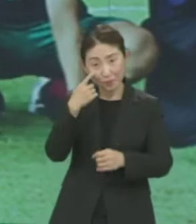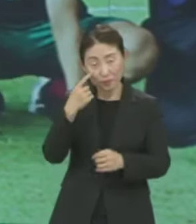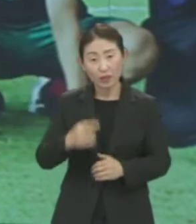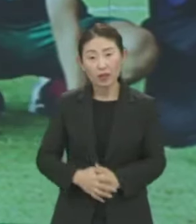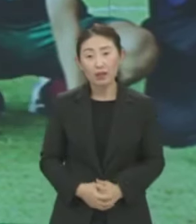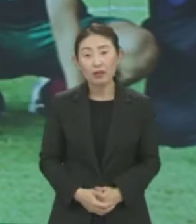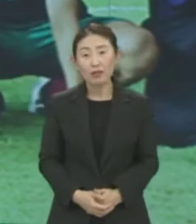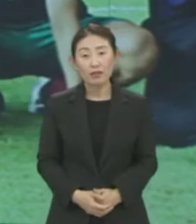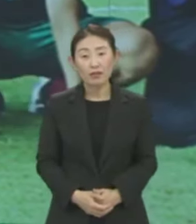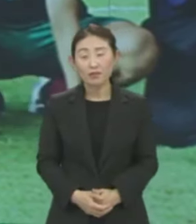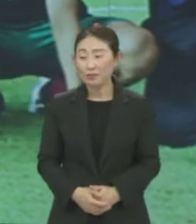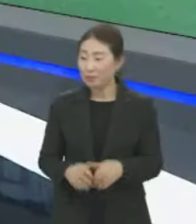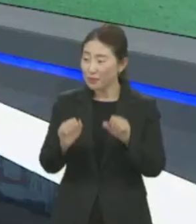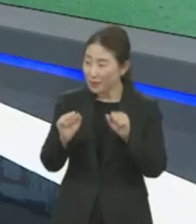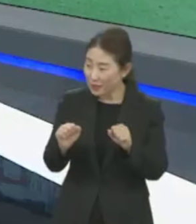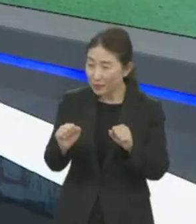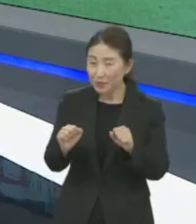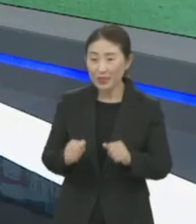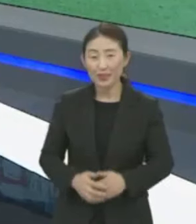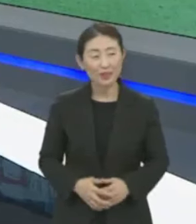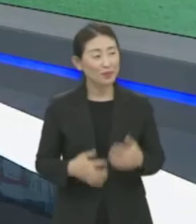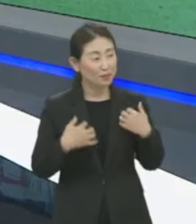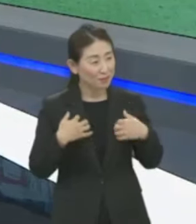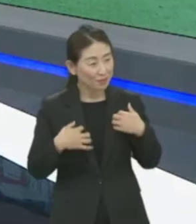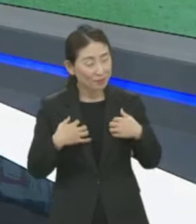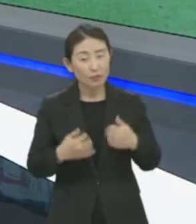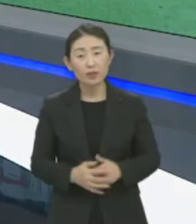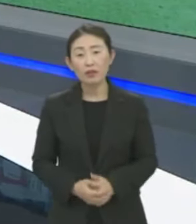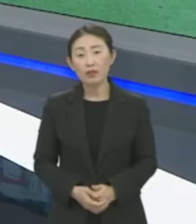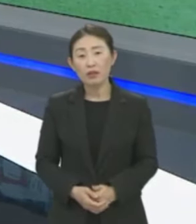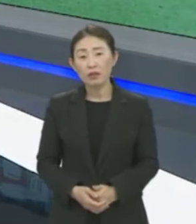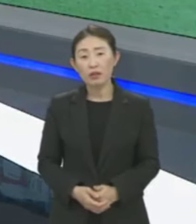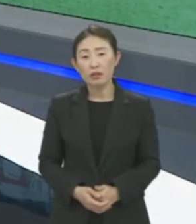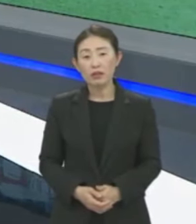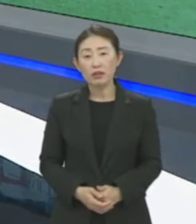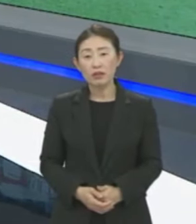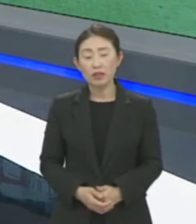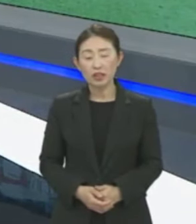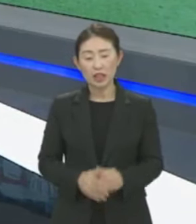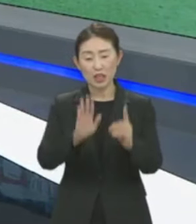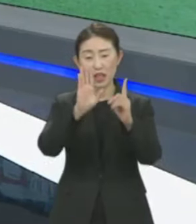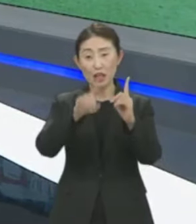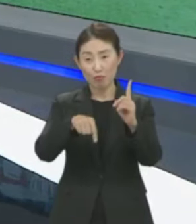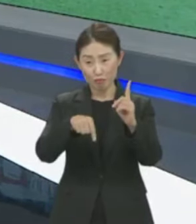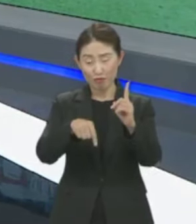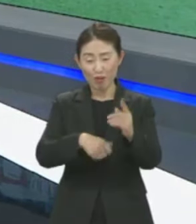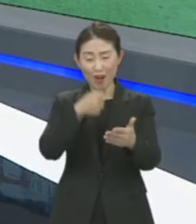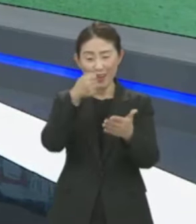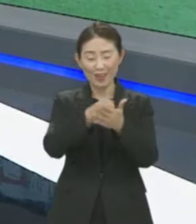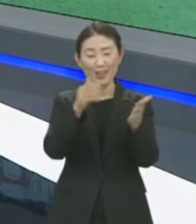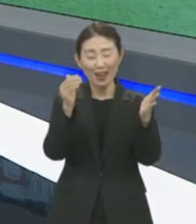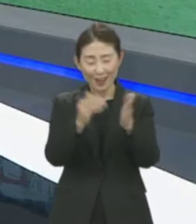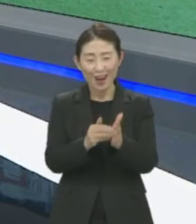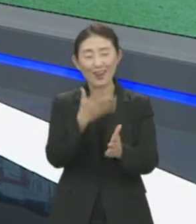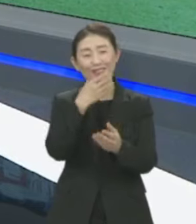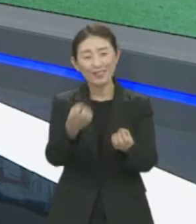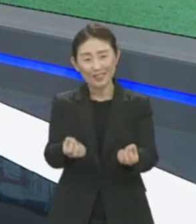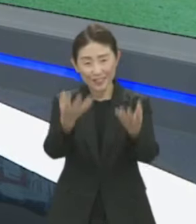나눠보겠습니다. 어서 오십시오. 네, 반갑습니다. 우선은 1부 리그 생존에 성공하신 것